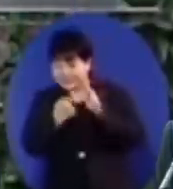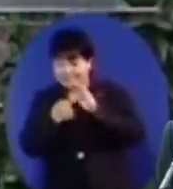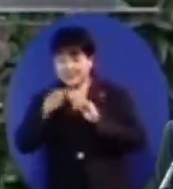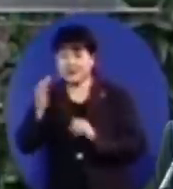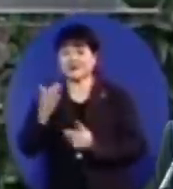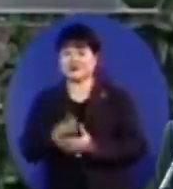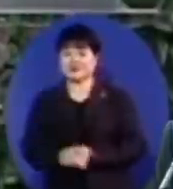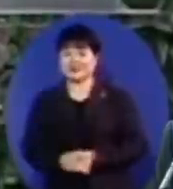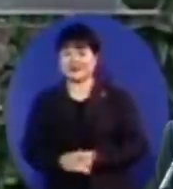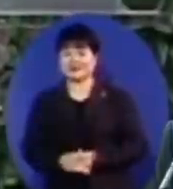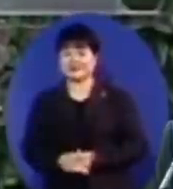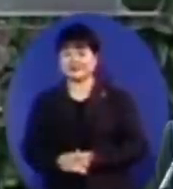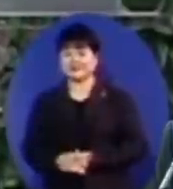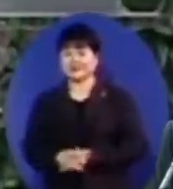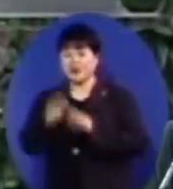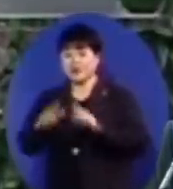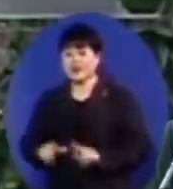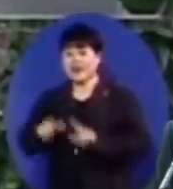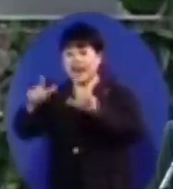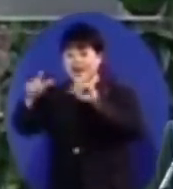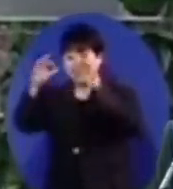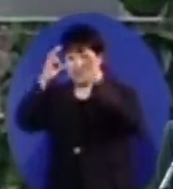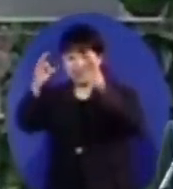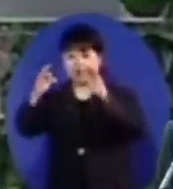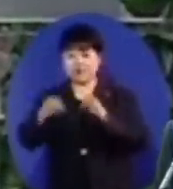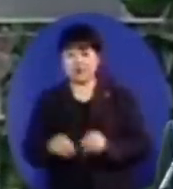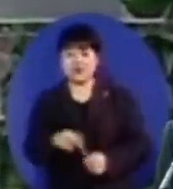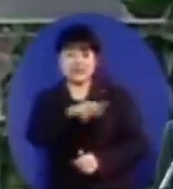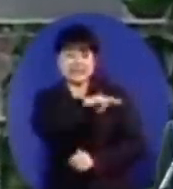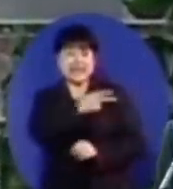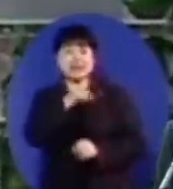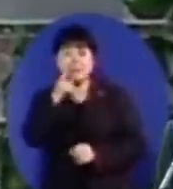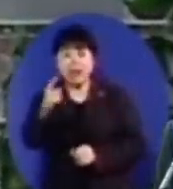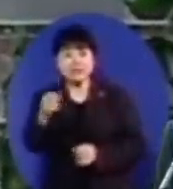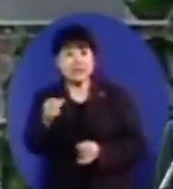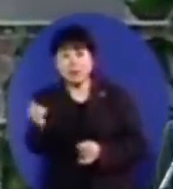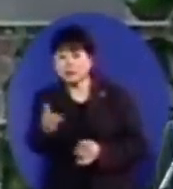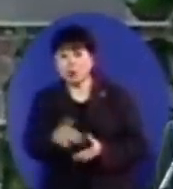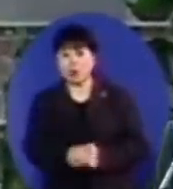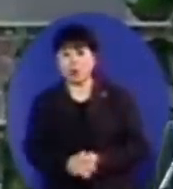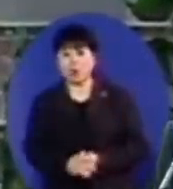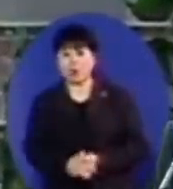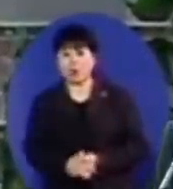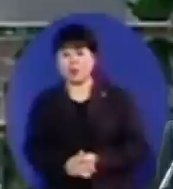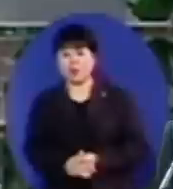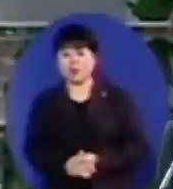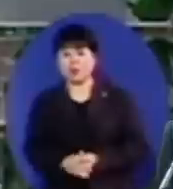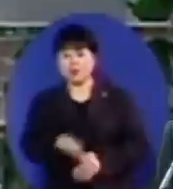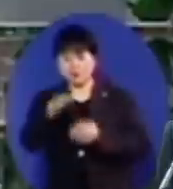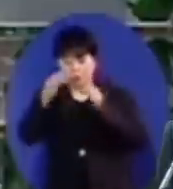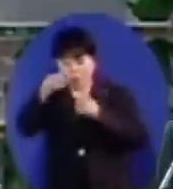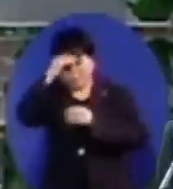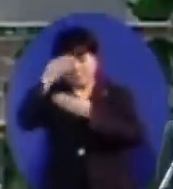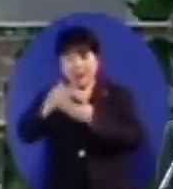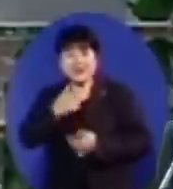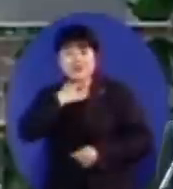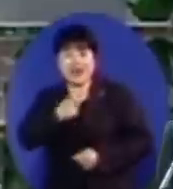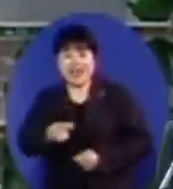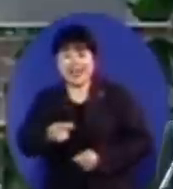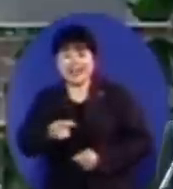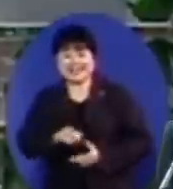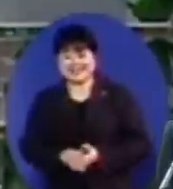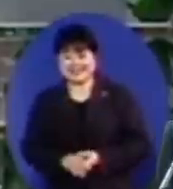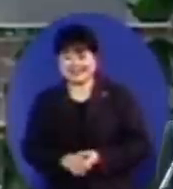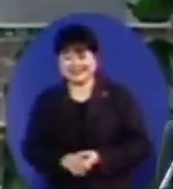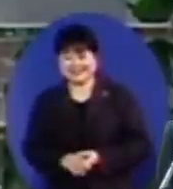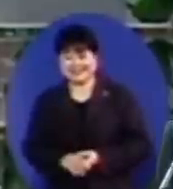되어주셨습니다. 오늘날 우리 보고 2단, 3단 하는 사람 별로 없습니다. 다 우리 보고 뽐받으려고 그러지.